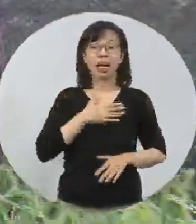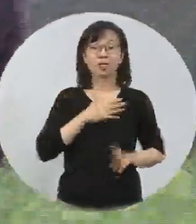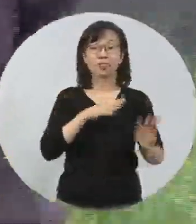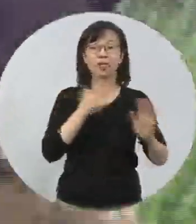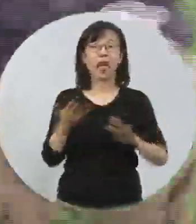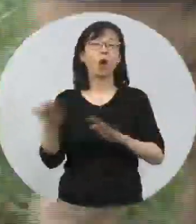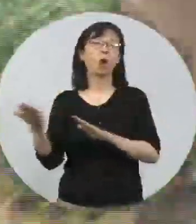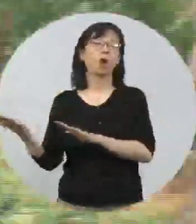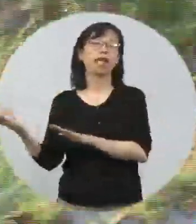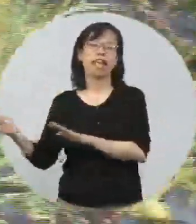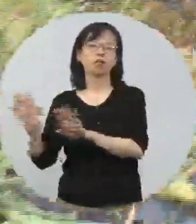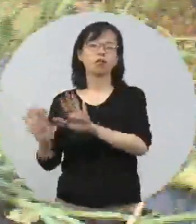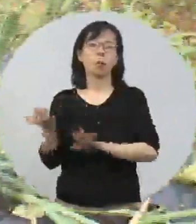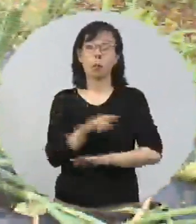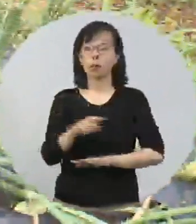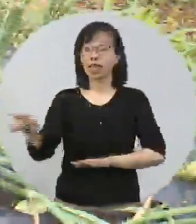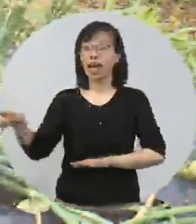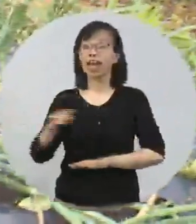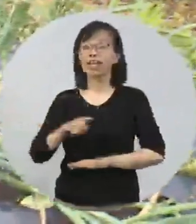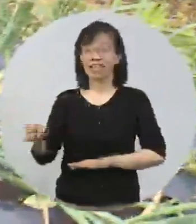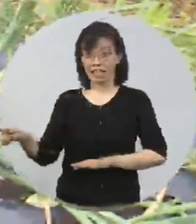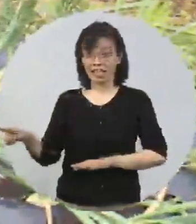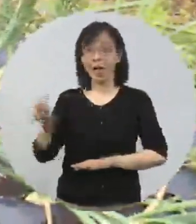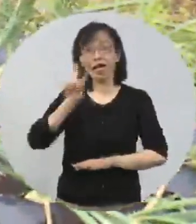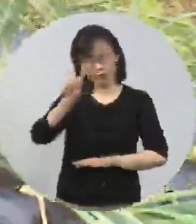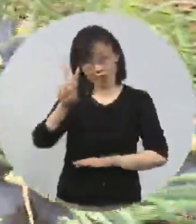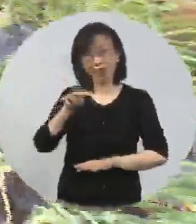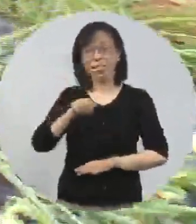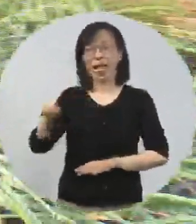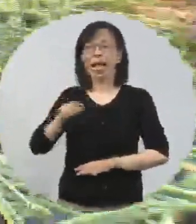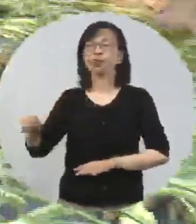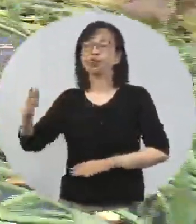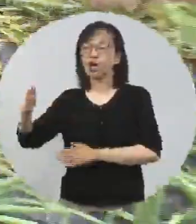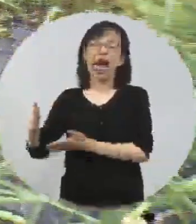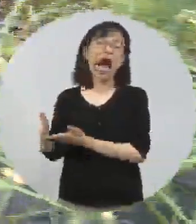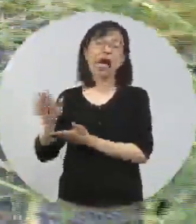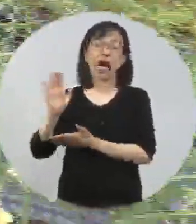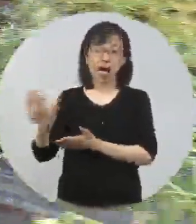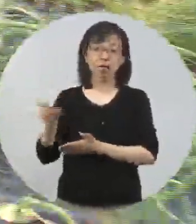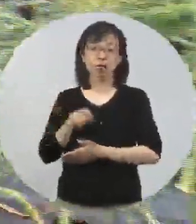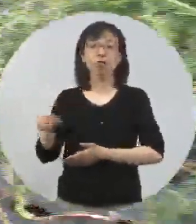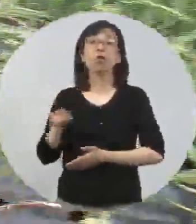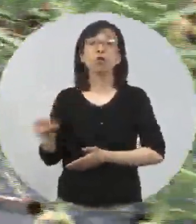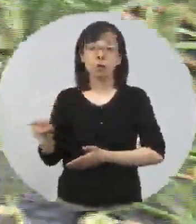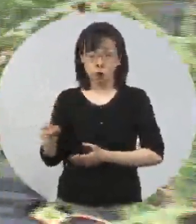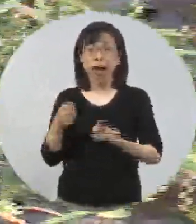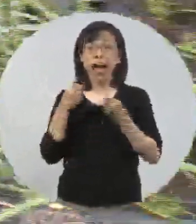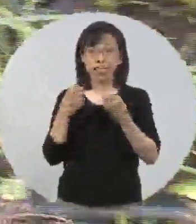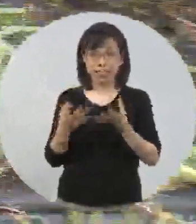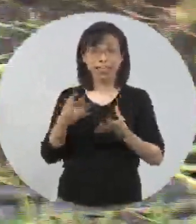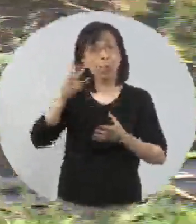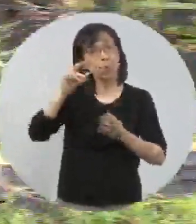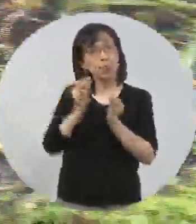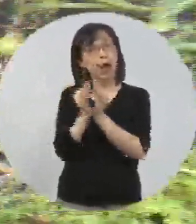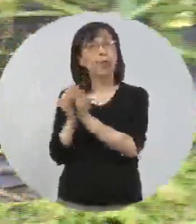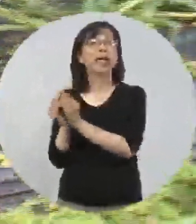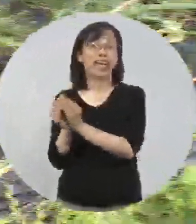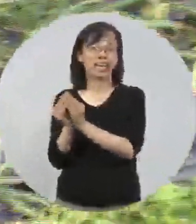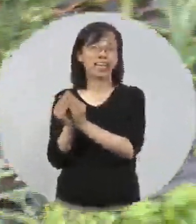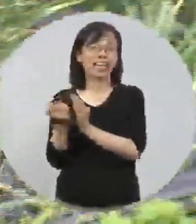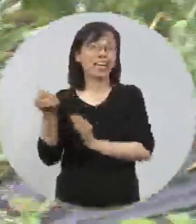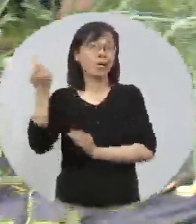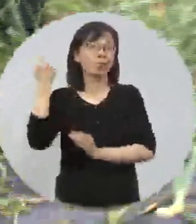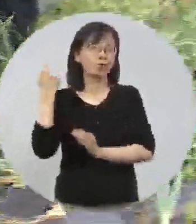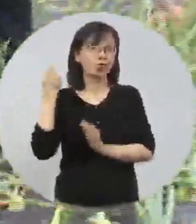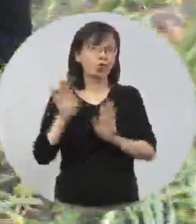る状態のところが、2列半あるんですけど、そこが新玉ねぎの分類で、後ろにあ